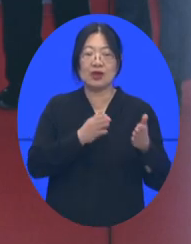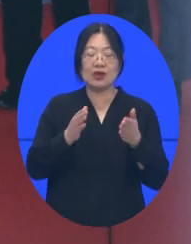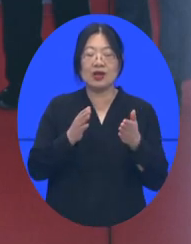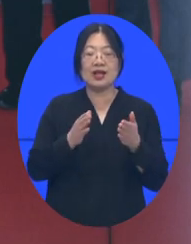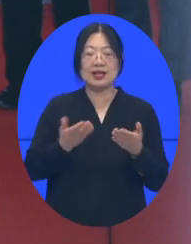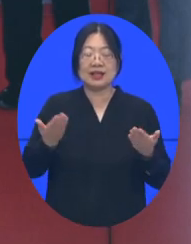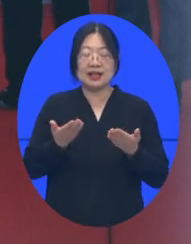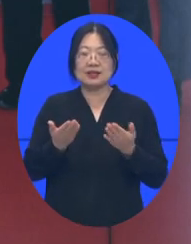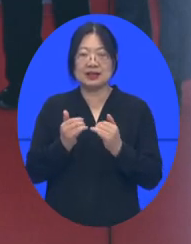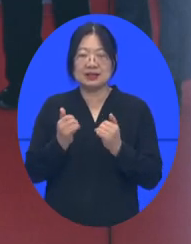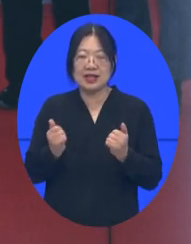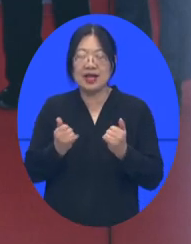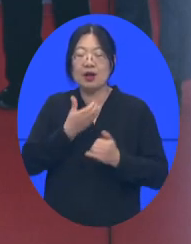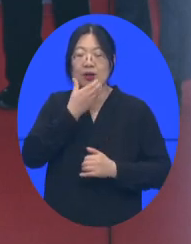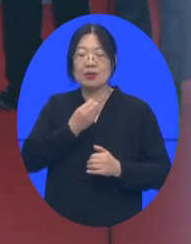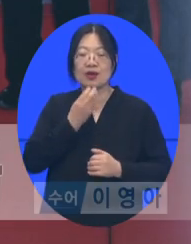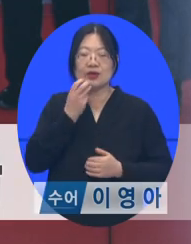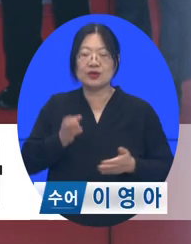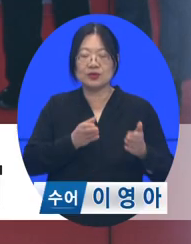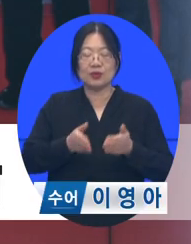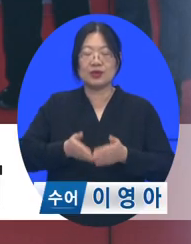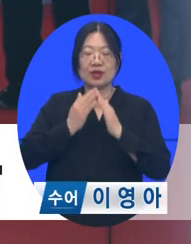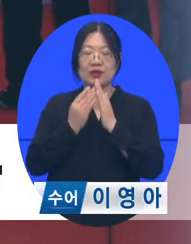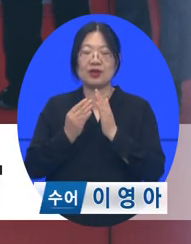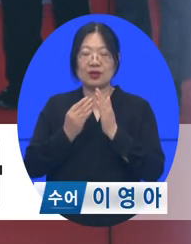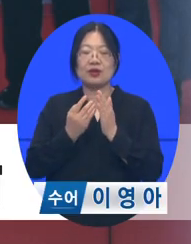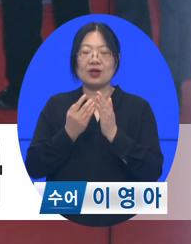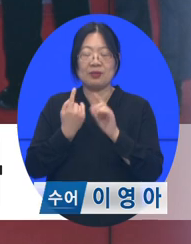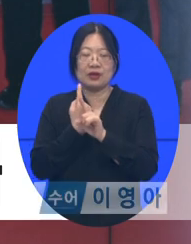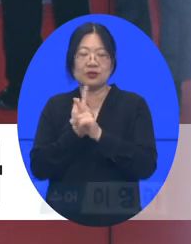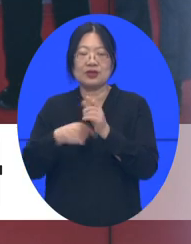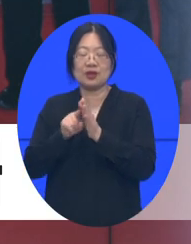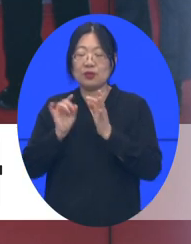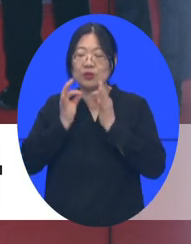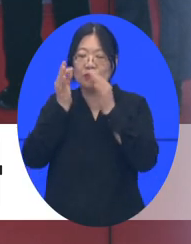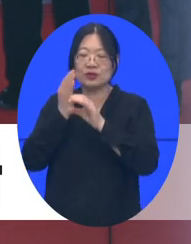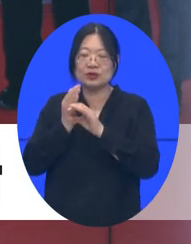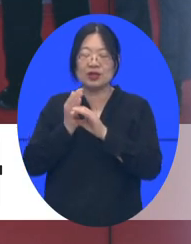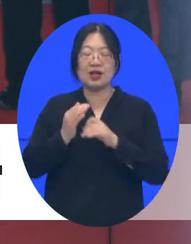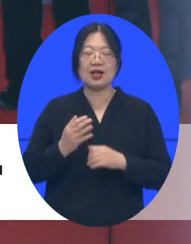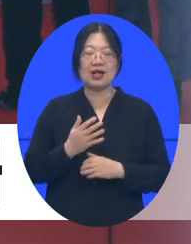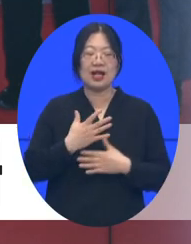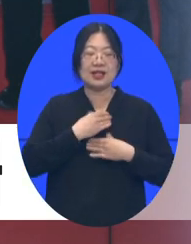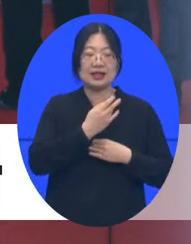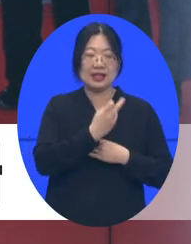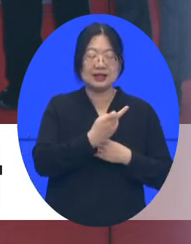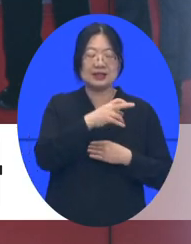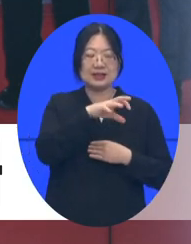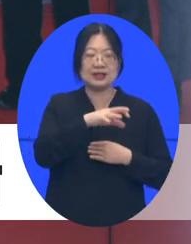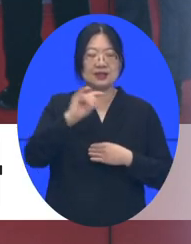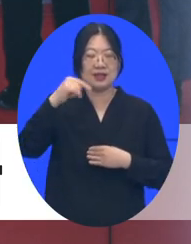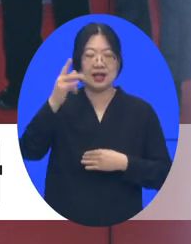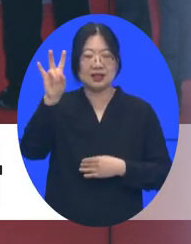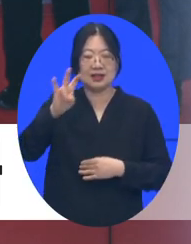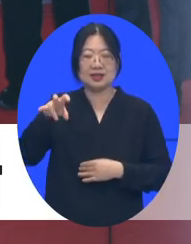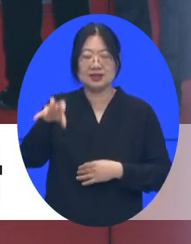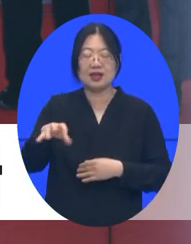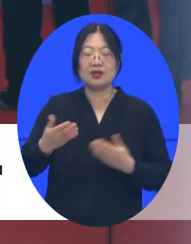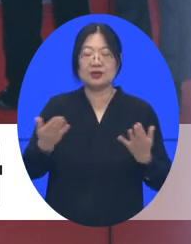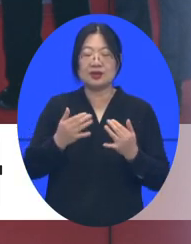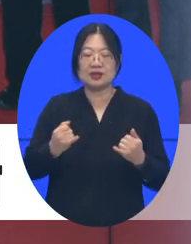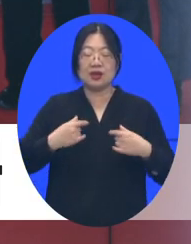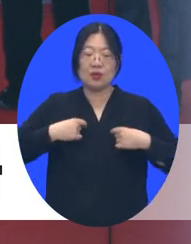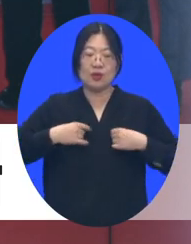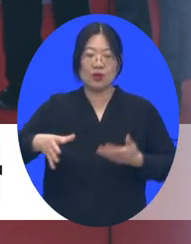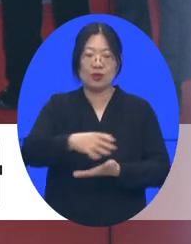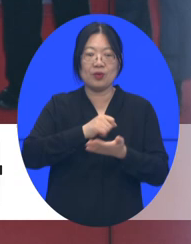경기도는 일하는 노동자들의 행복한 경기도를 만들기 위해 노력하고 있는데요. 도가 지난 안산시에 이어 시흥시에 노동자